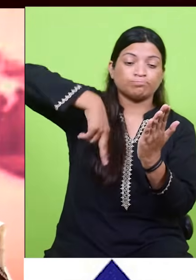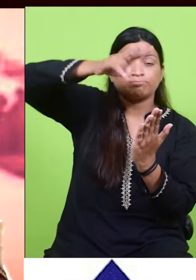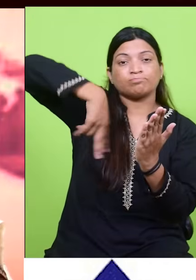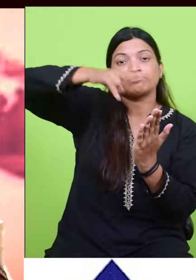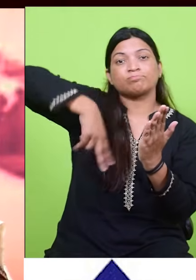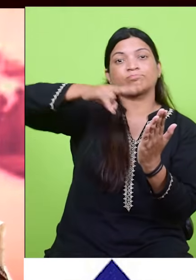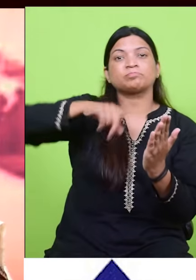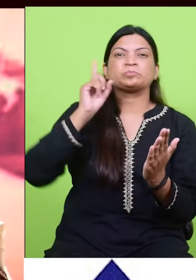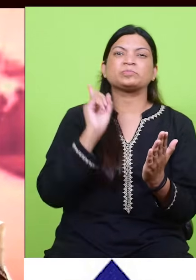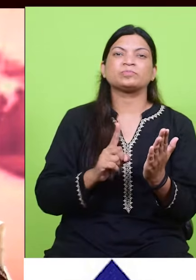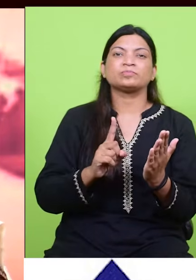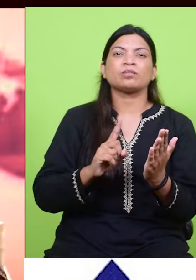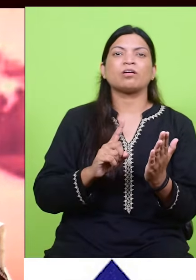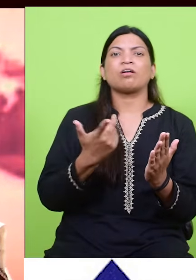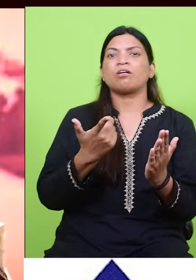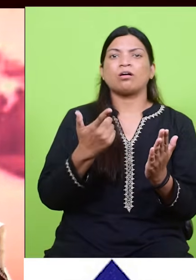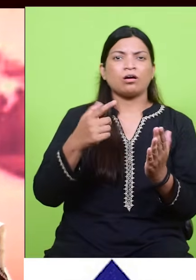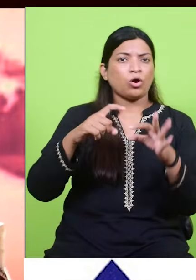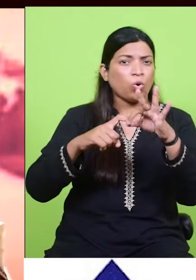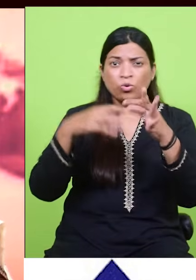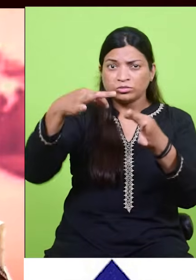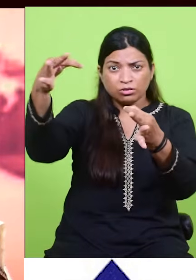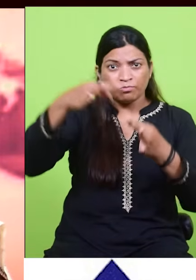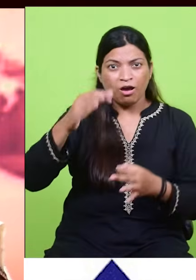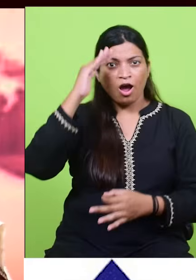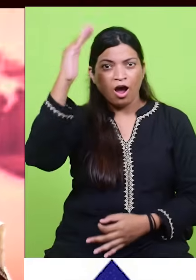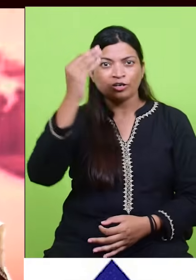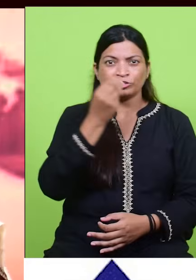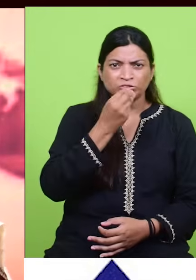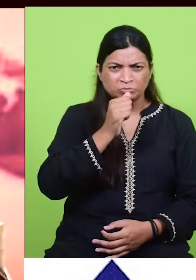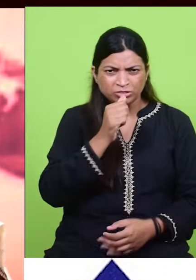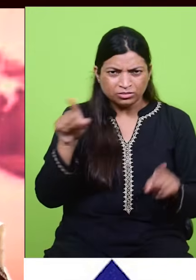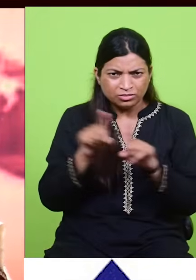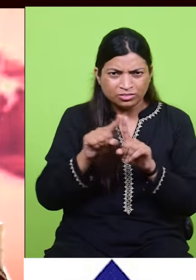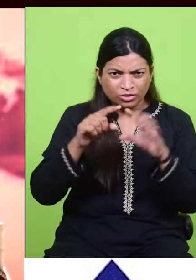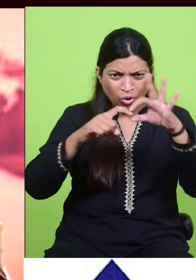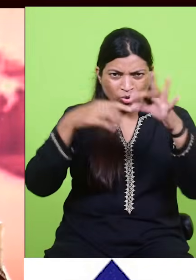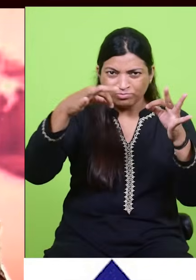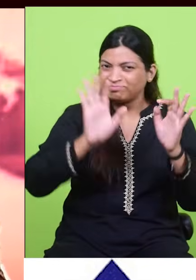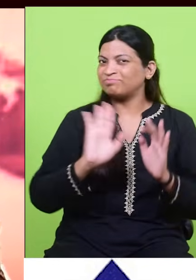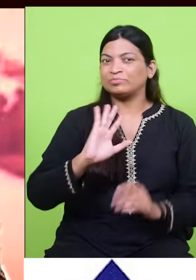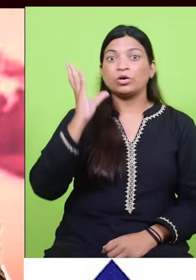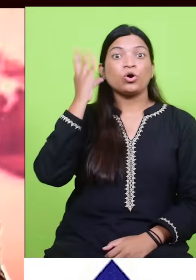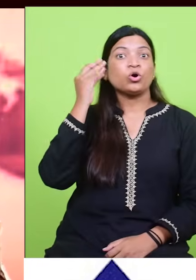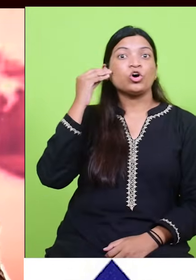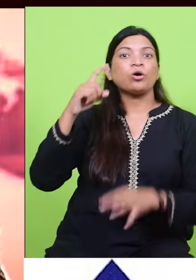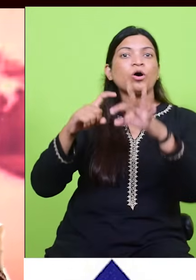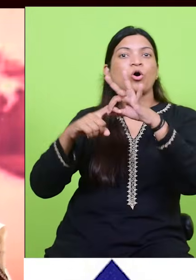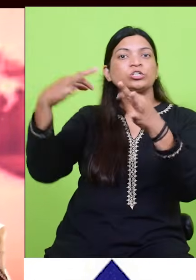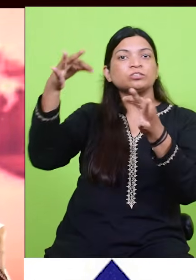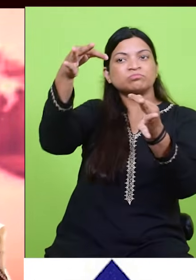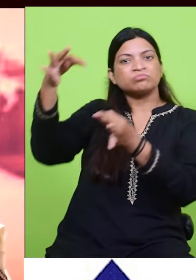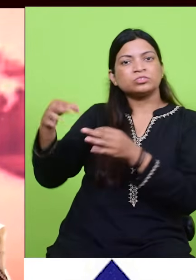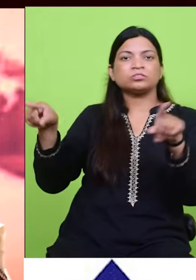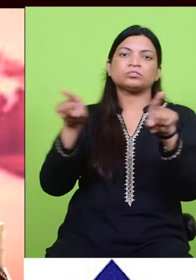होती है, क्योंकि पेपर एक अलग से खाना, पानी और हाय हेलो वाला पेपर नहीं आता है। पेपर हमारे दिव्यांग बच्चों का वही आता है जो